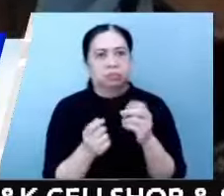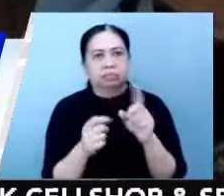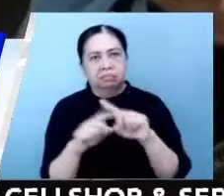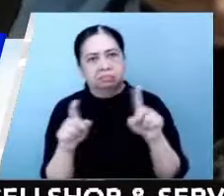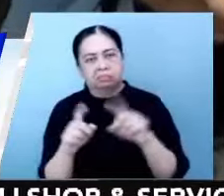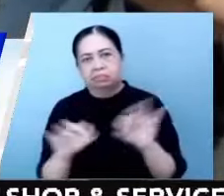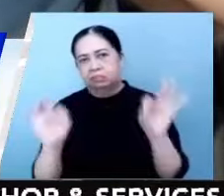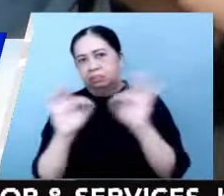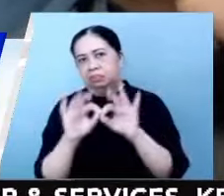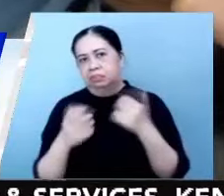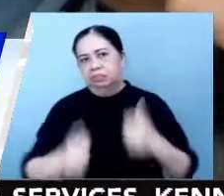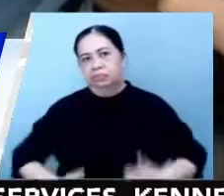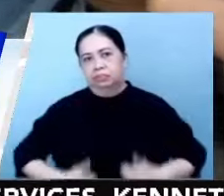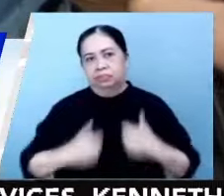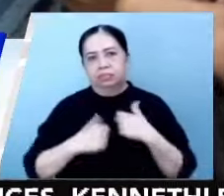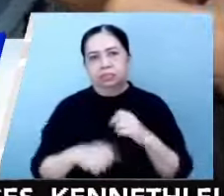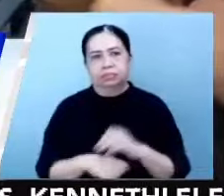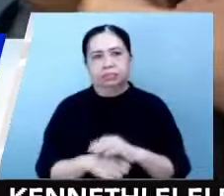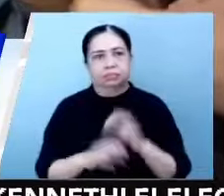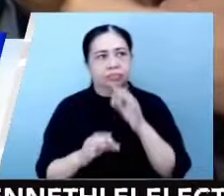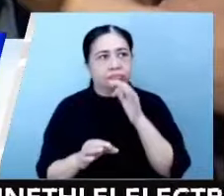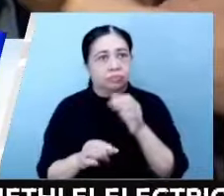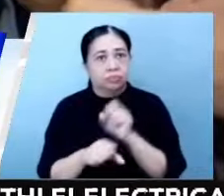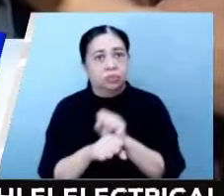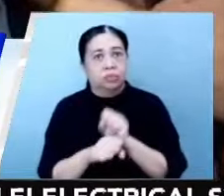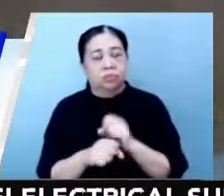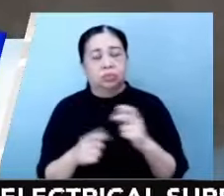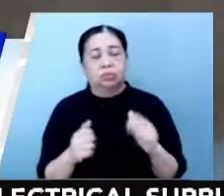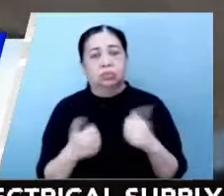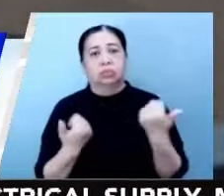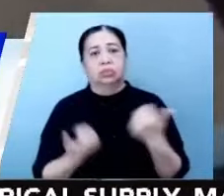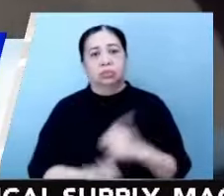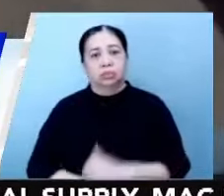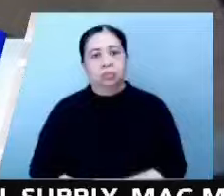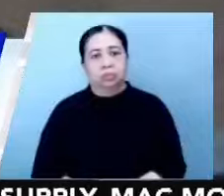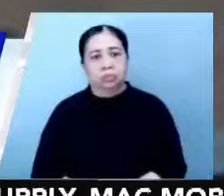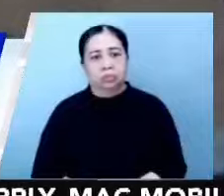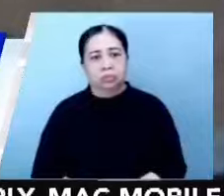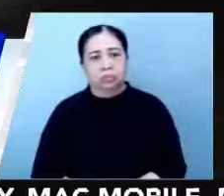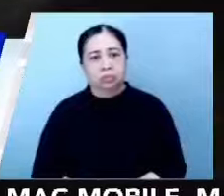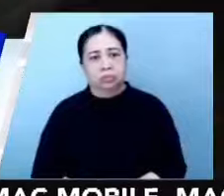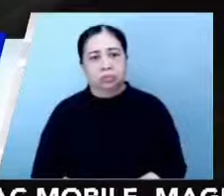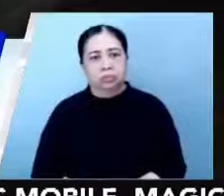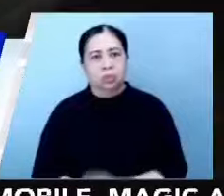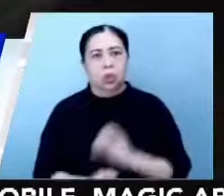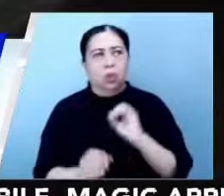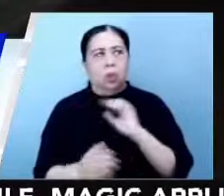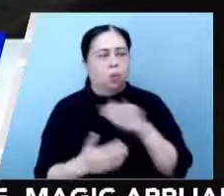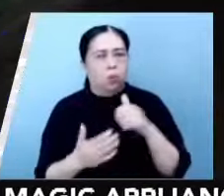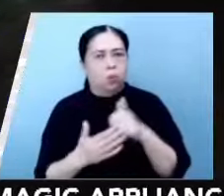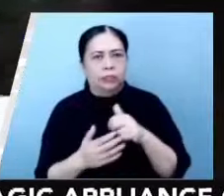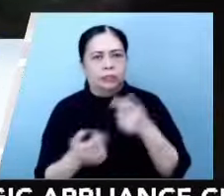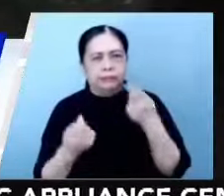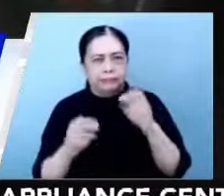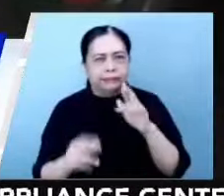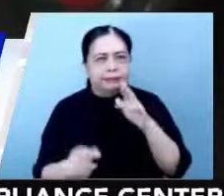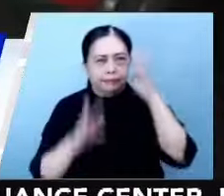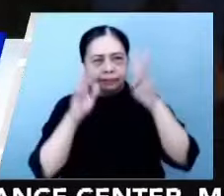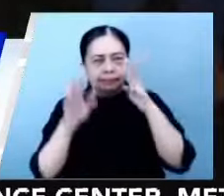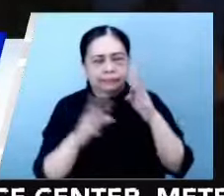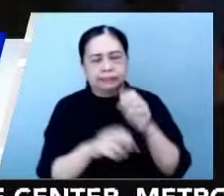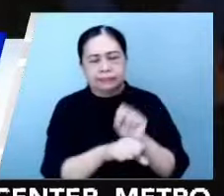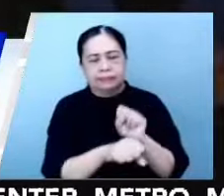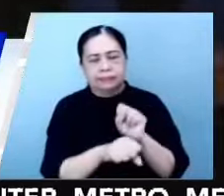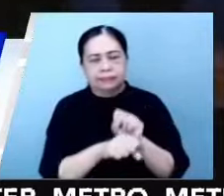Pag di na kami pambiyahe, anong mga gawa namin? Lahat ng diskarte gagawin. Ang mga pasahero sa monumento hindi naman